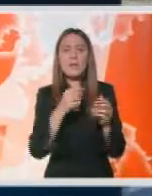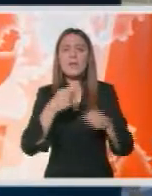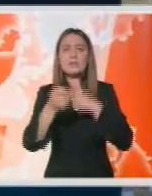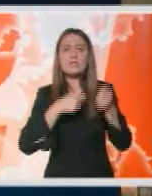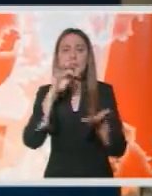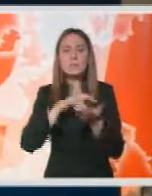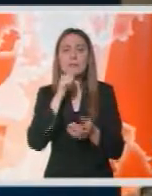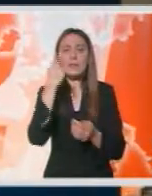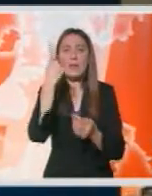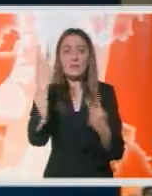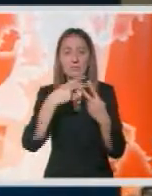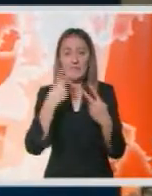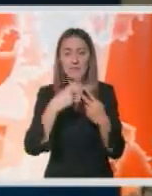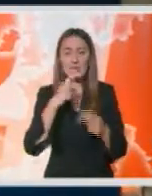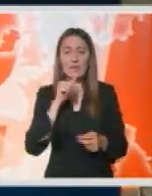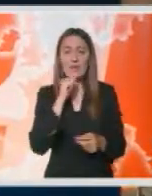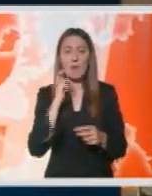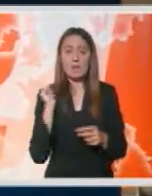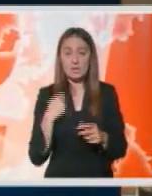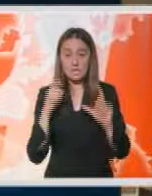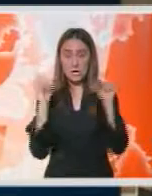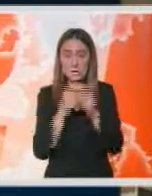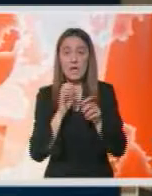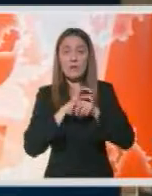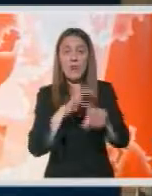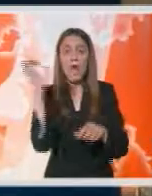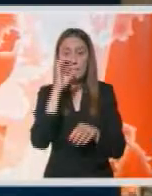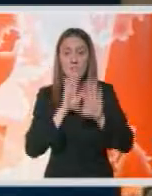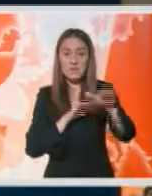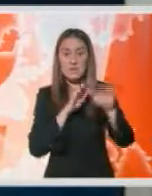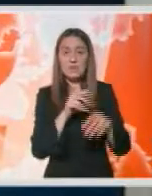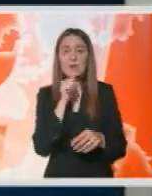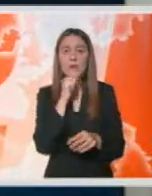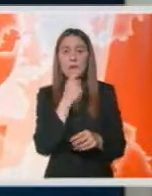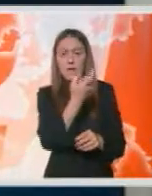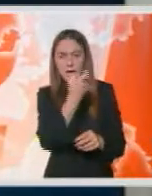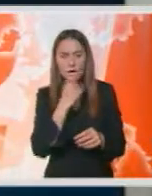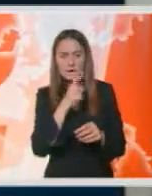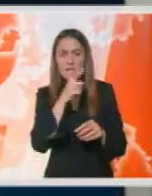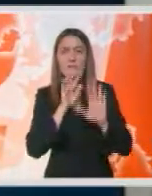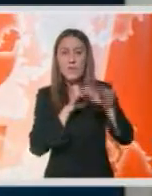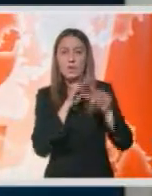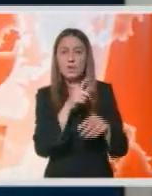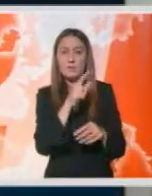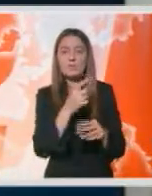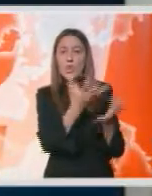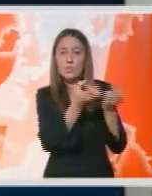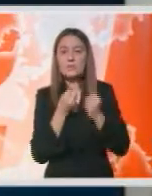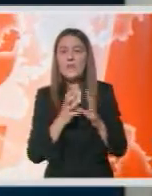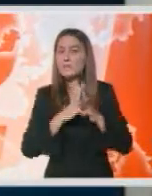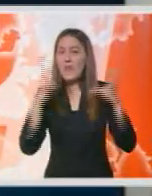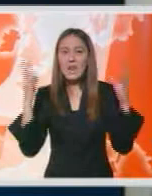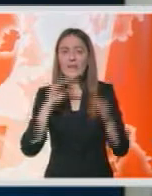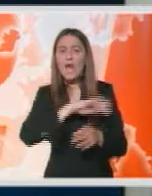jednu televizijsku stanicu. Policija uhapsila lidere opozicionih protesta, a iz uporišta demonstranata konfiskovana je